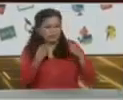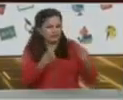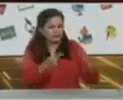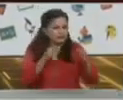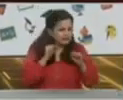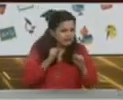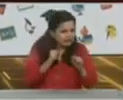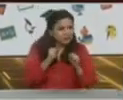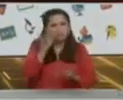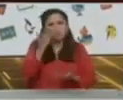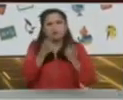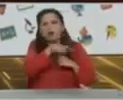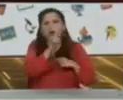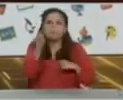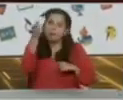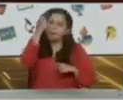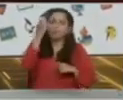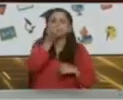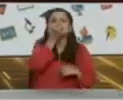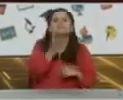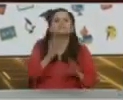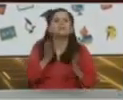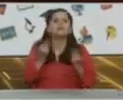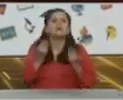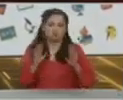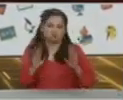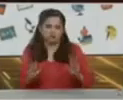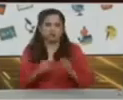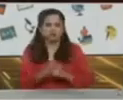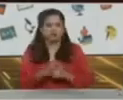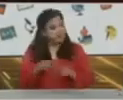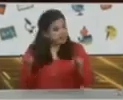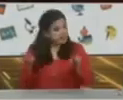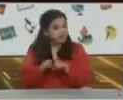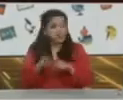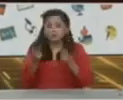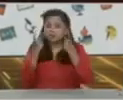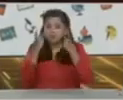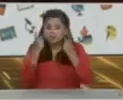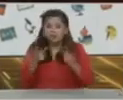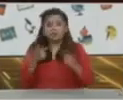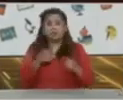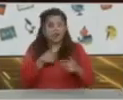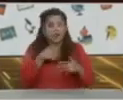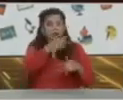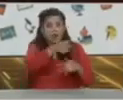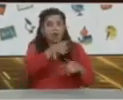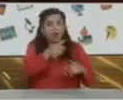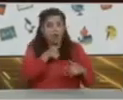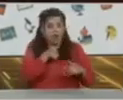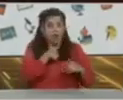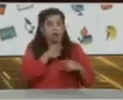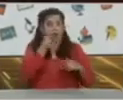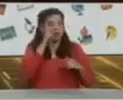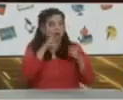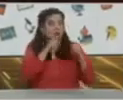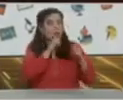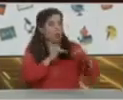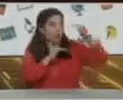हैं वो उसके समझ में भी आ जाए। और इसलिए जनरेशन गैप को कम करने के